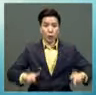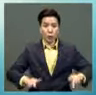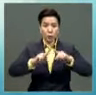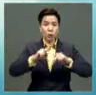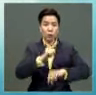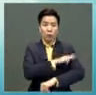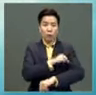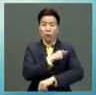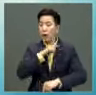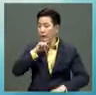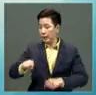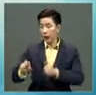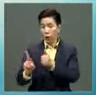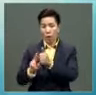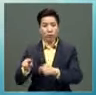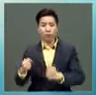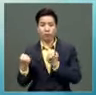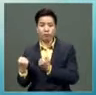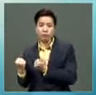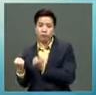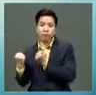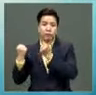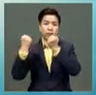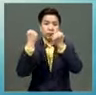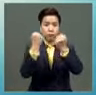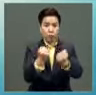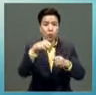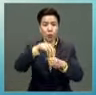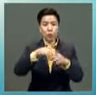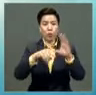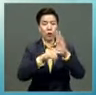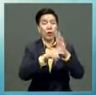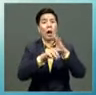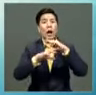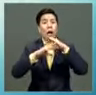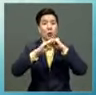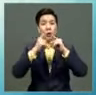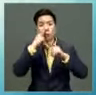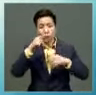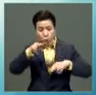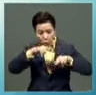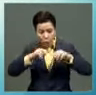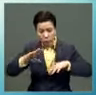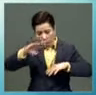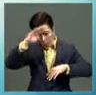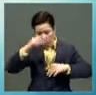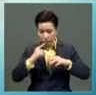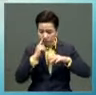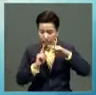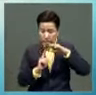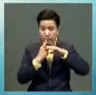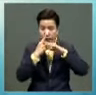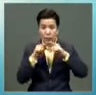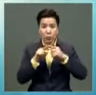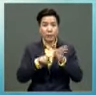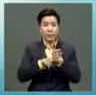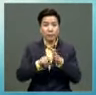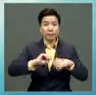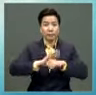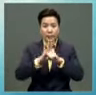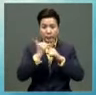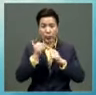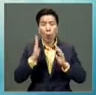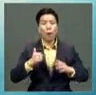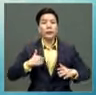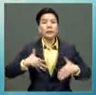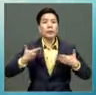ขก็ได้ให้ไปประจำในพื้นที่เพื่อที่จะได้ให้การบริการและเป็นที่สบายใจของค